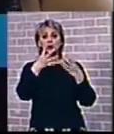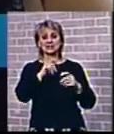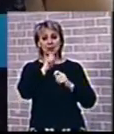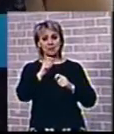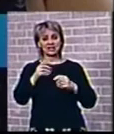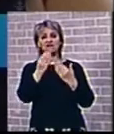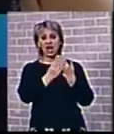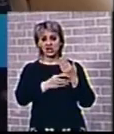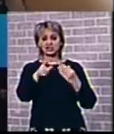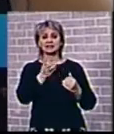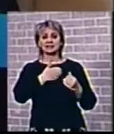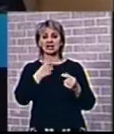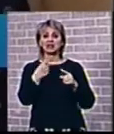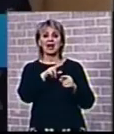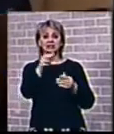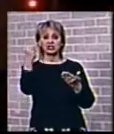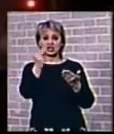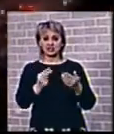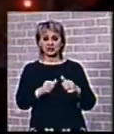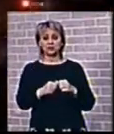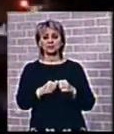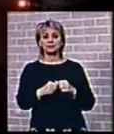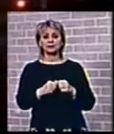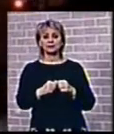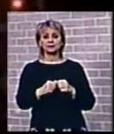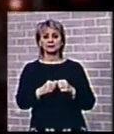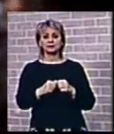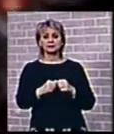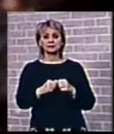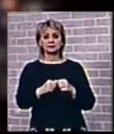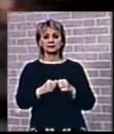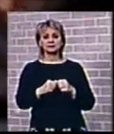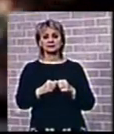подарили варежки и захотелось их как-то изобразить.